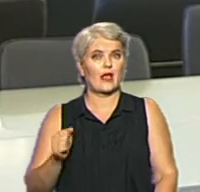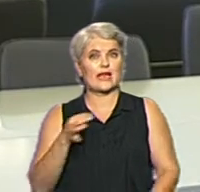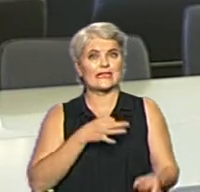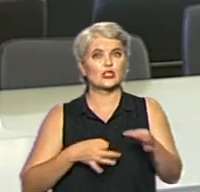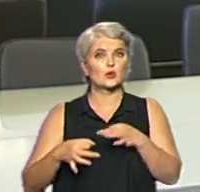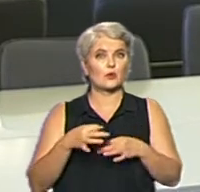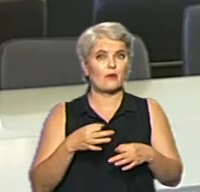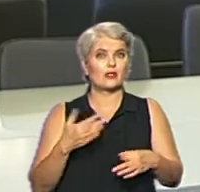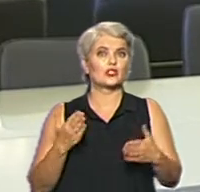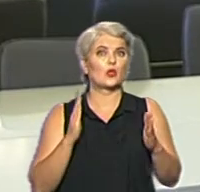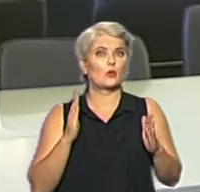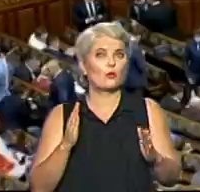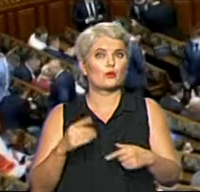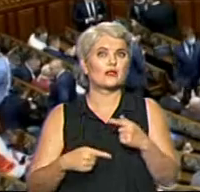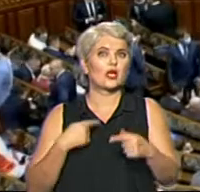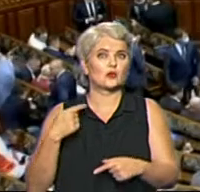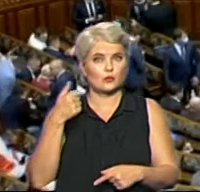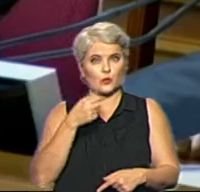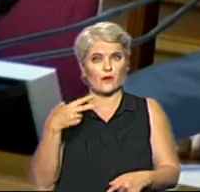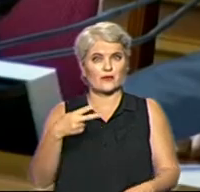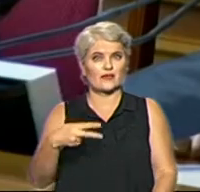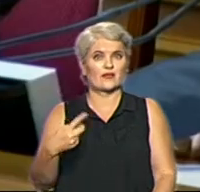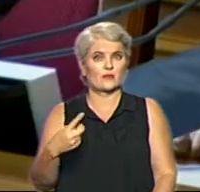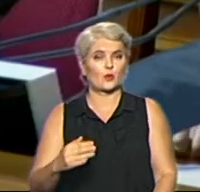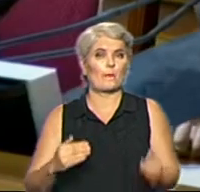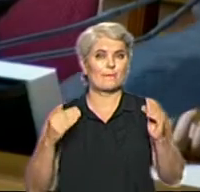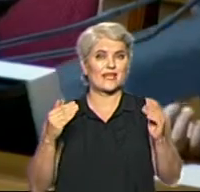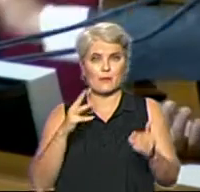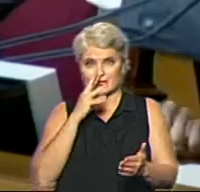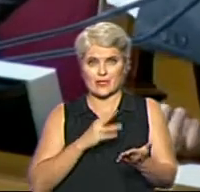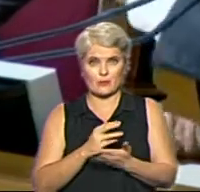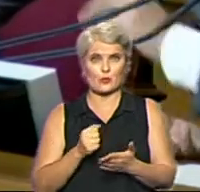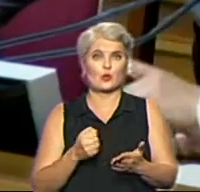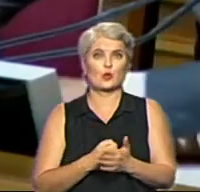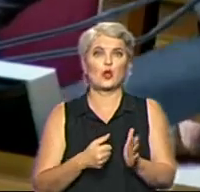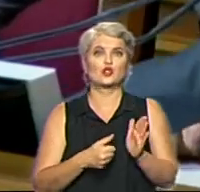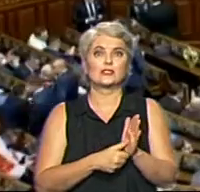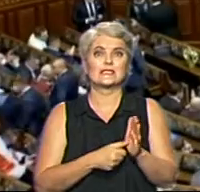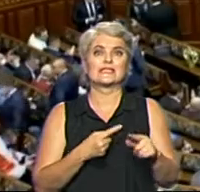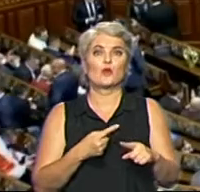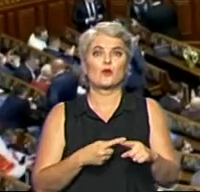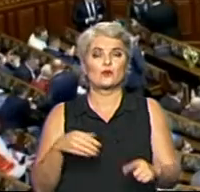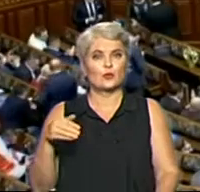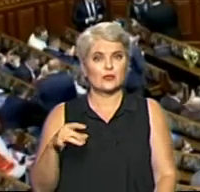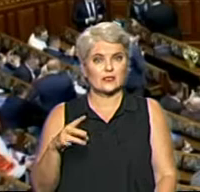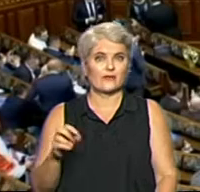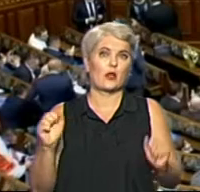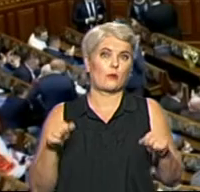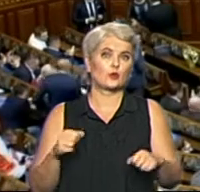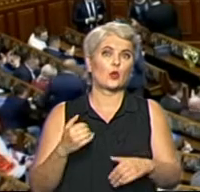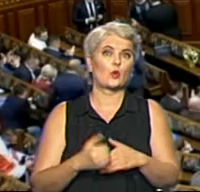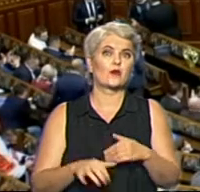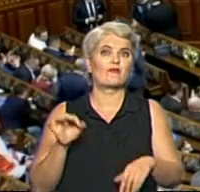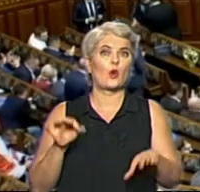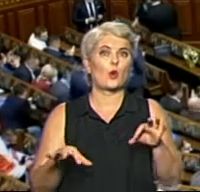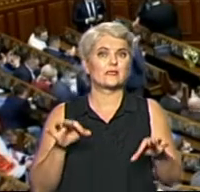Дискутувати, чи будуть наступного року, 2021-го, піднімати зарплатню до 6,5 тисяч гривень, можуть уже восени, про це також